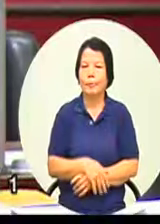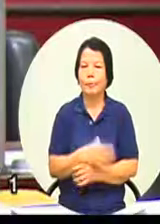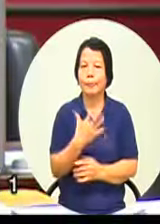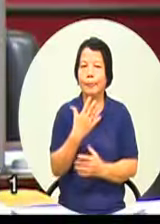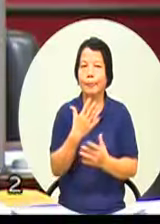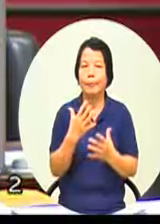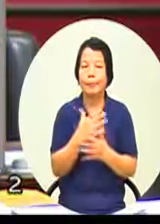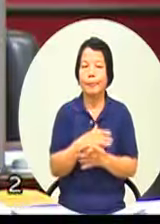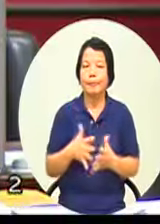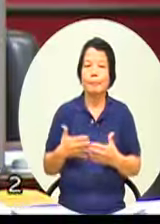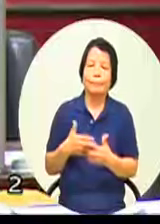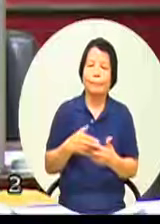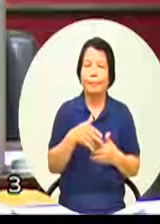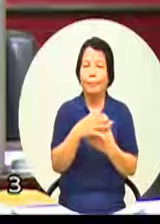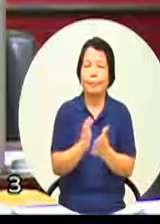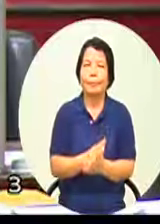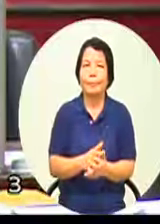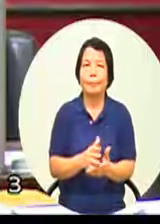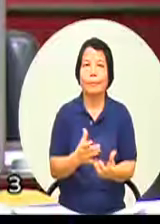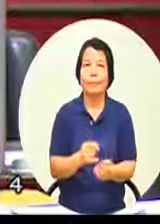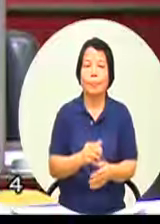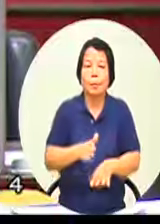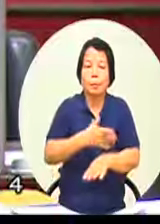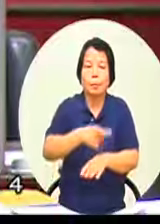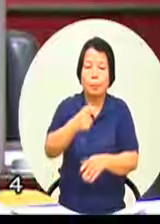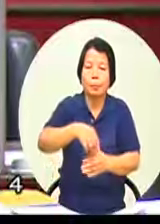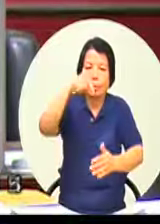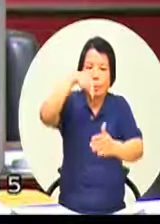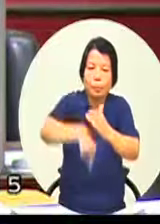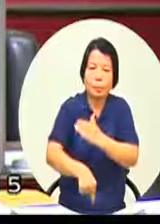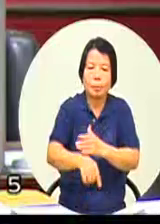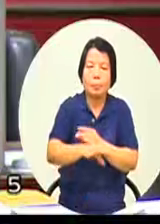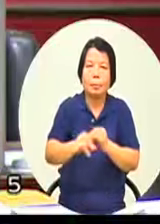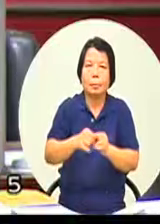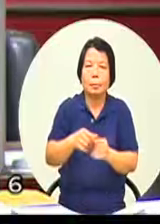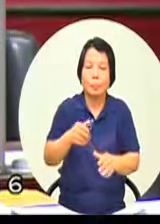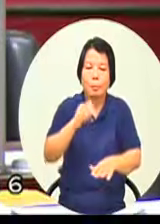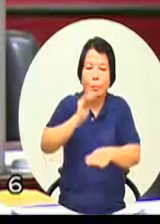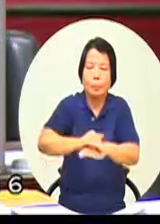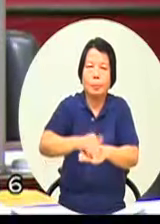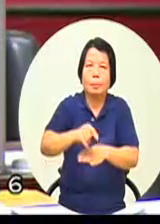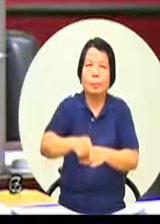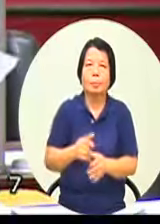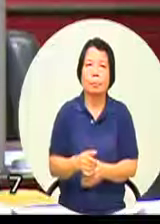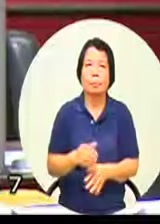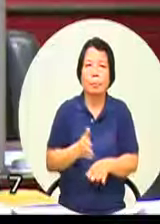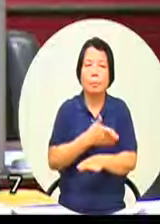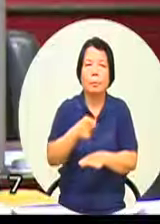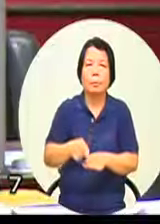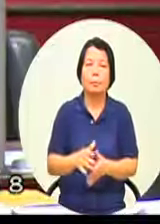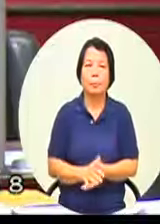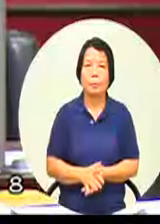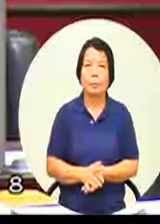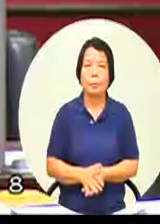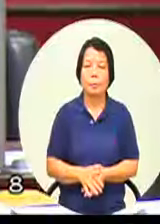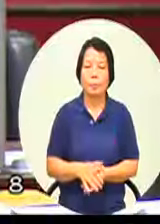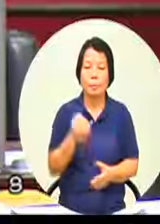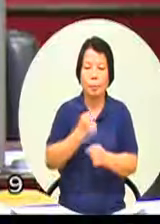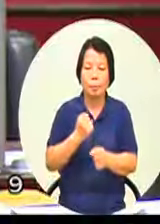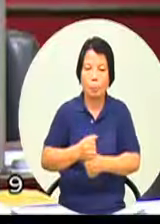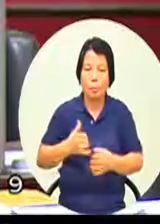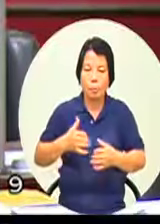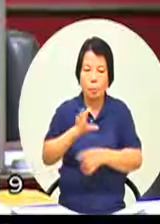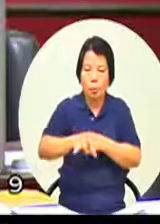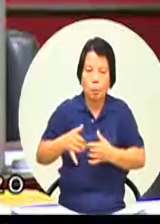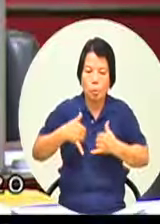嘛，不可能，还而且呢不会说渗入到泥土底下去嘛，对不对？那我们做一条好的农路